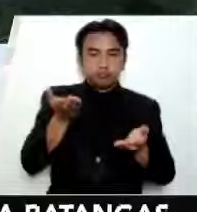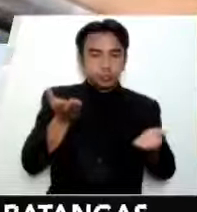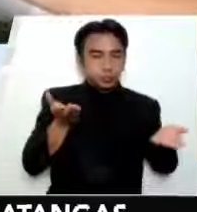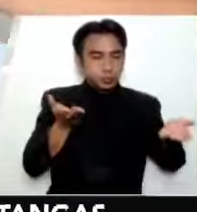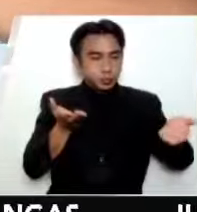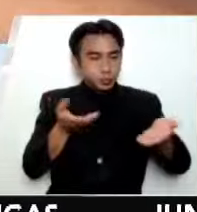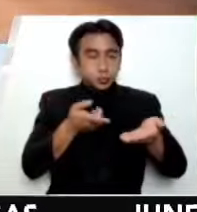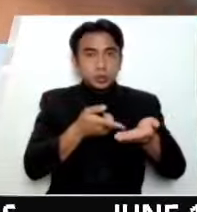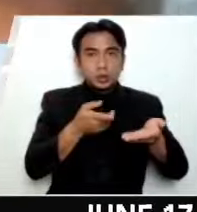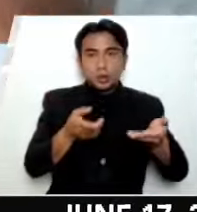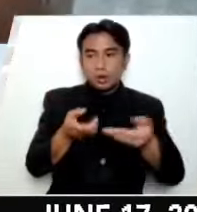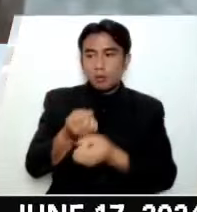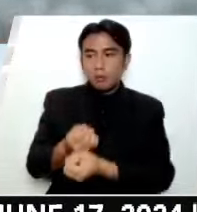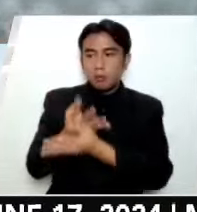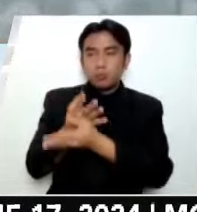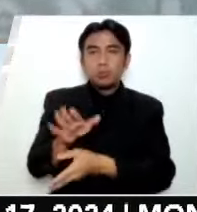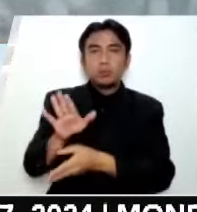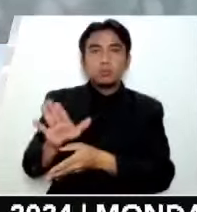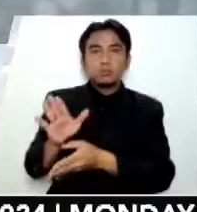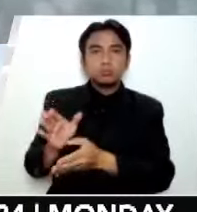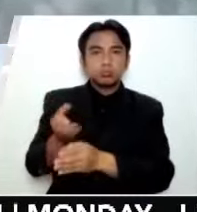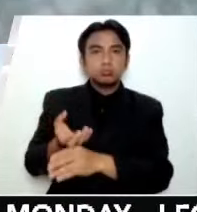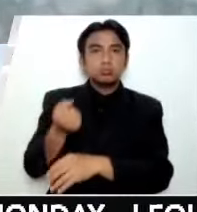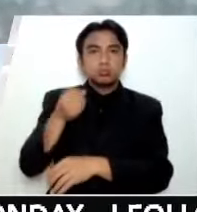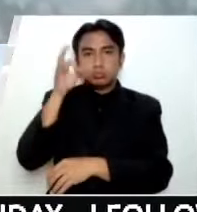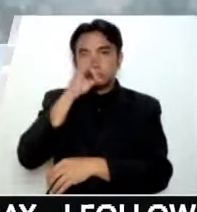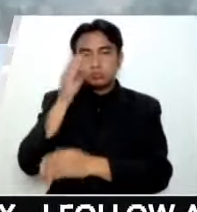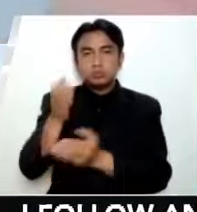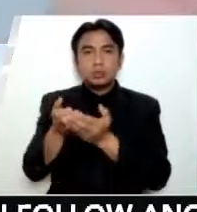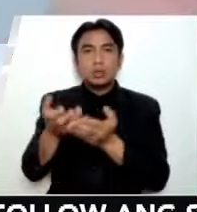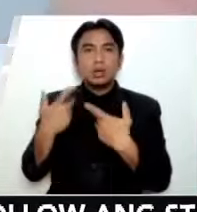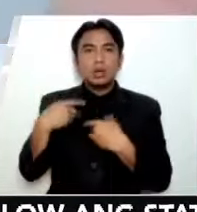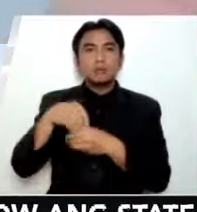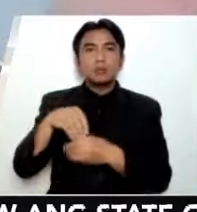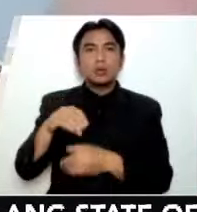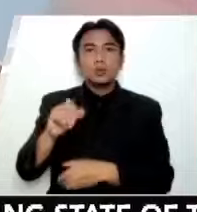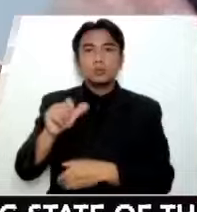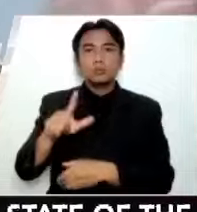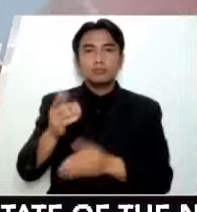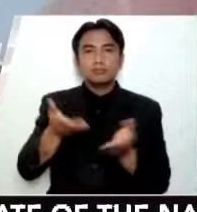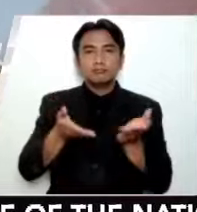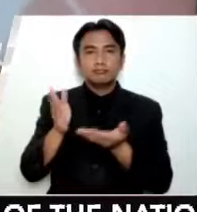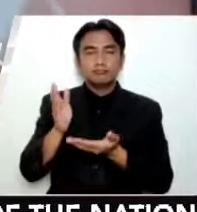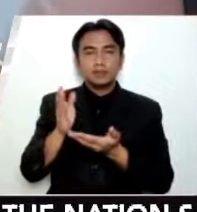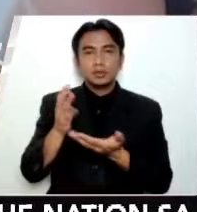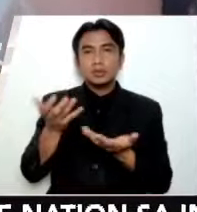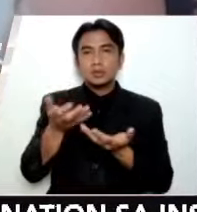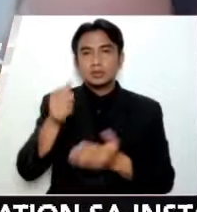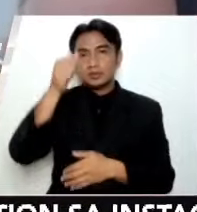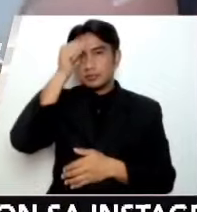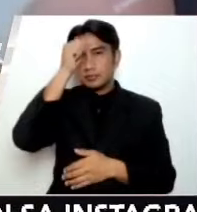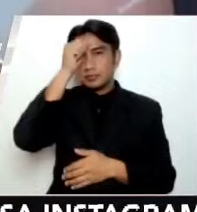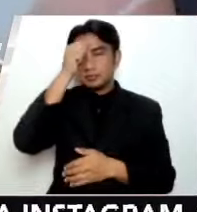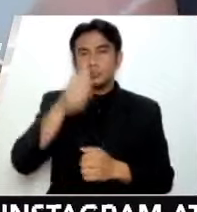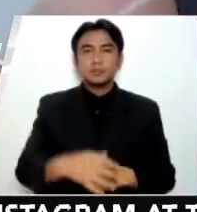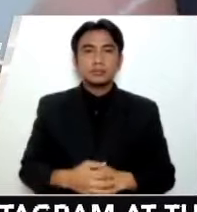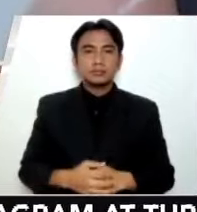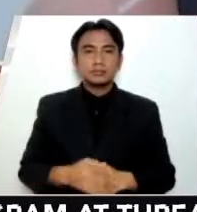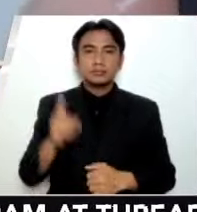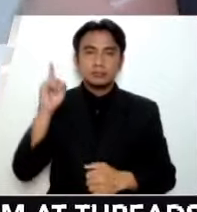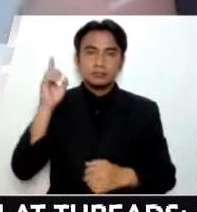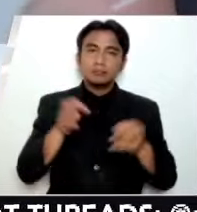ang kanilang barko na noon ay may dalang coal patungong India. May dami po na 2 tao na ang alam namin